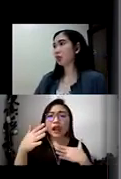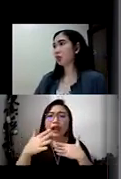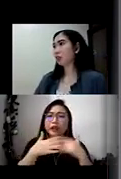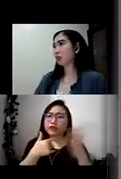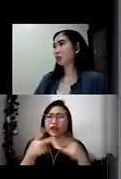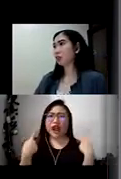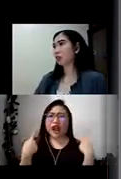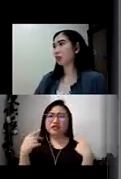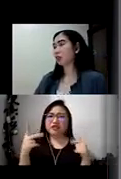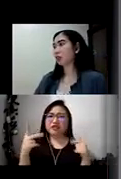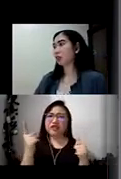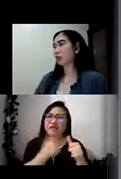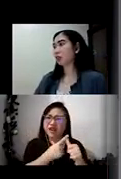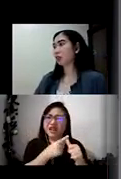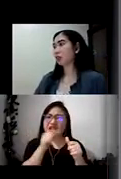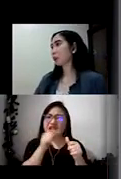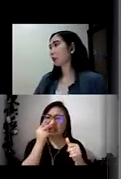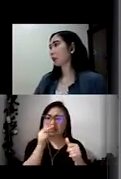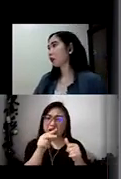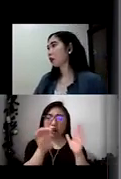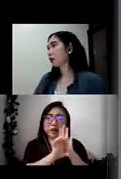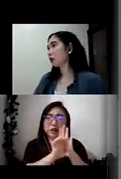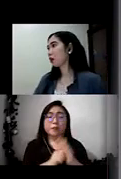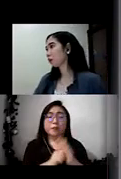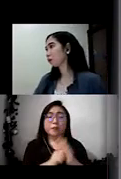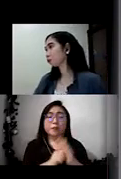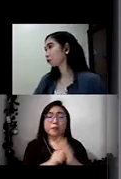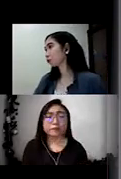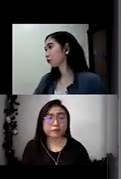like, example po,